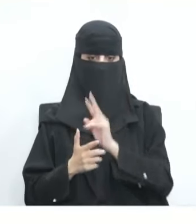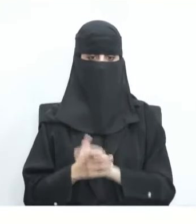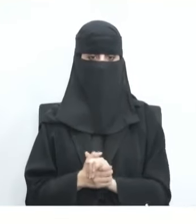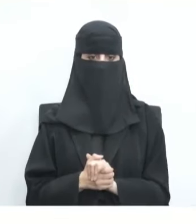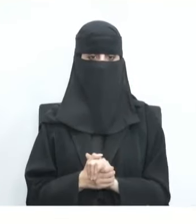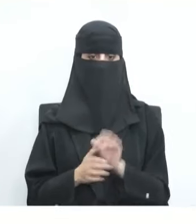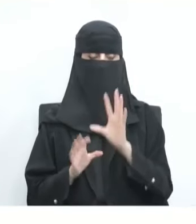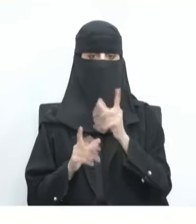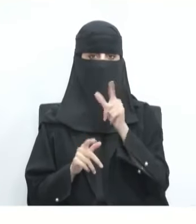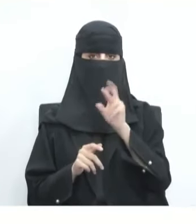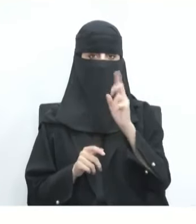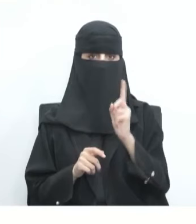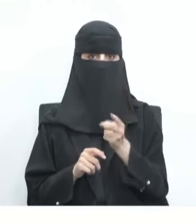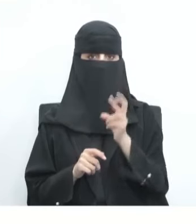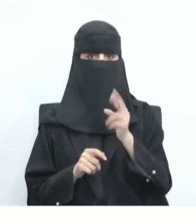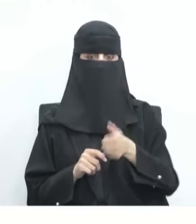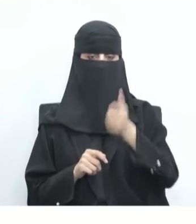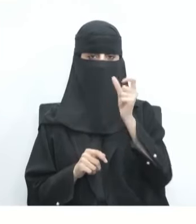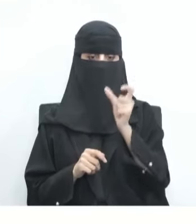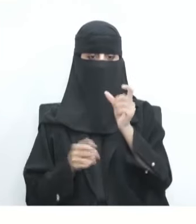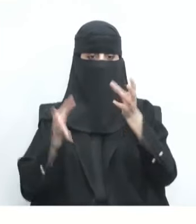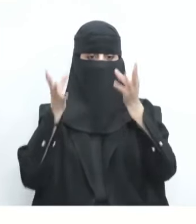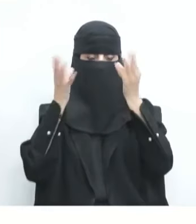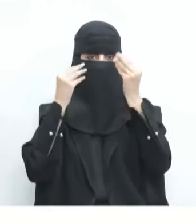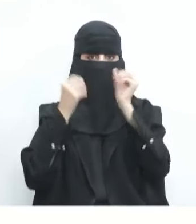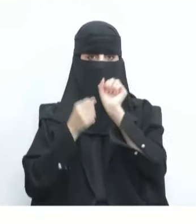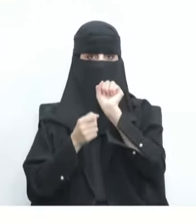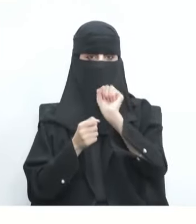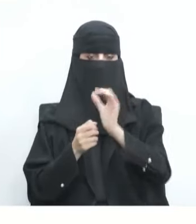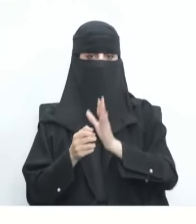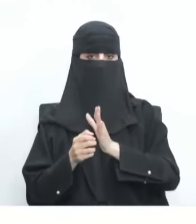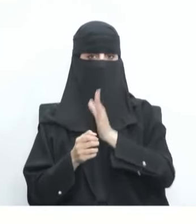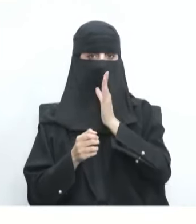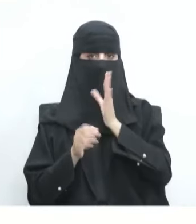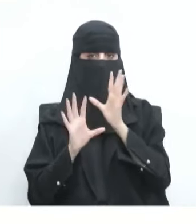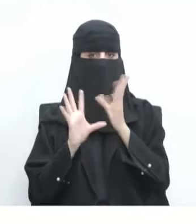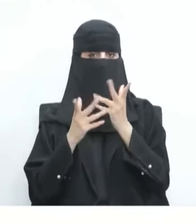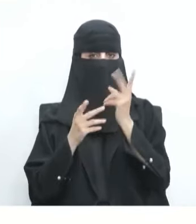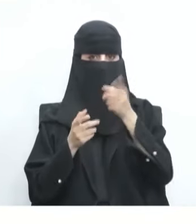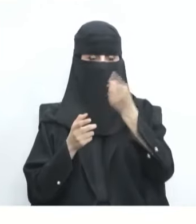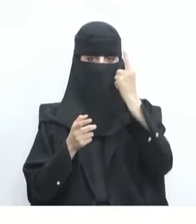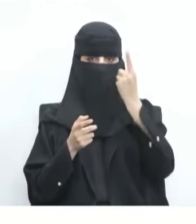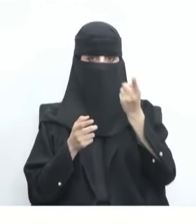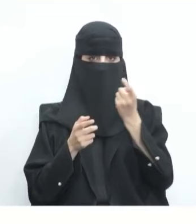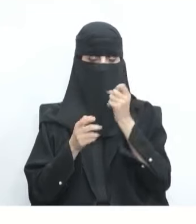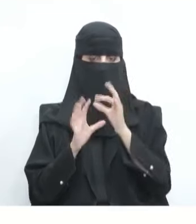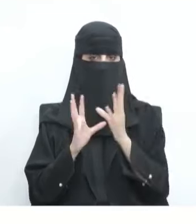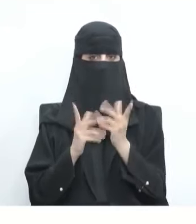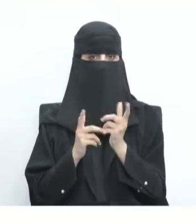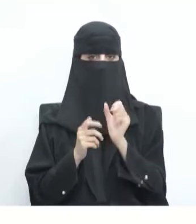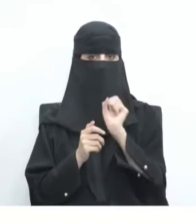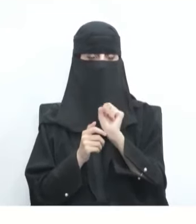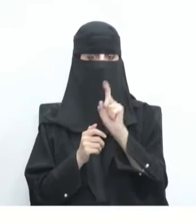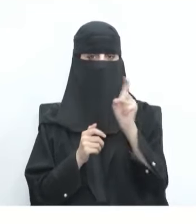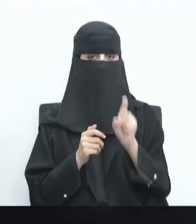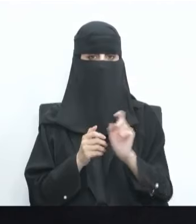باء من اين تستقي رزان معلوماتها الغزيره من اين